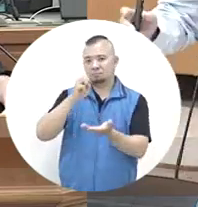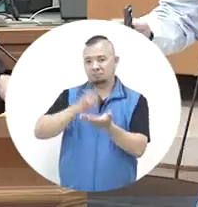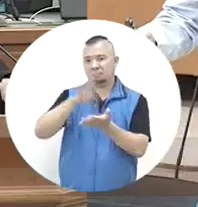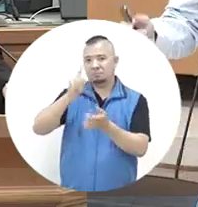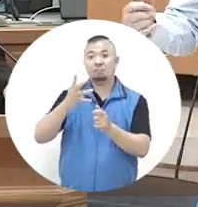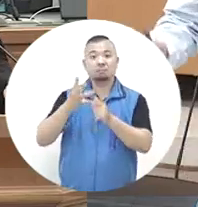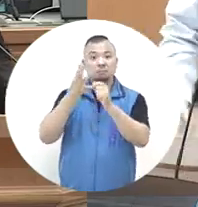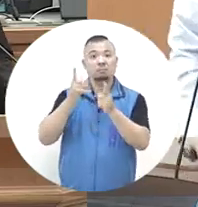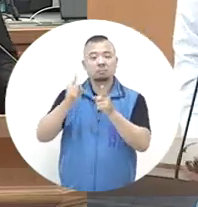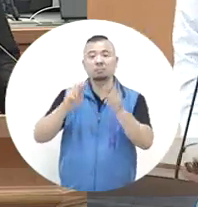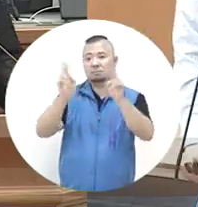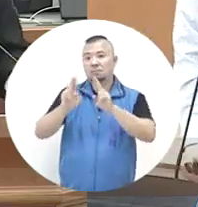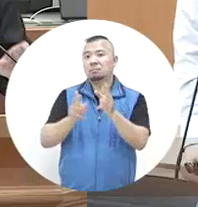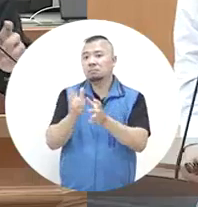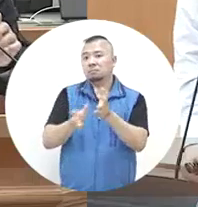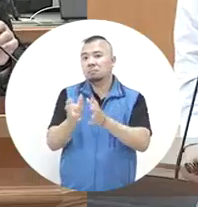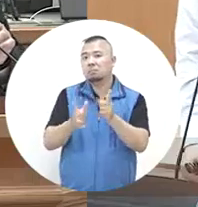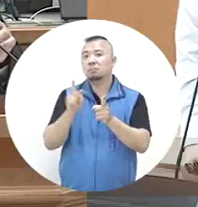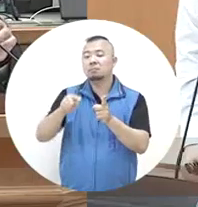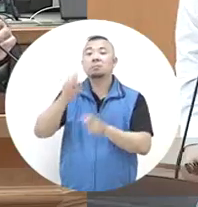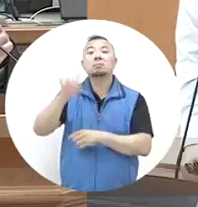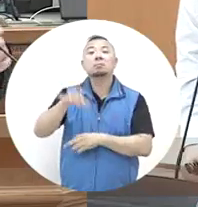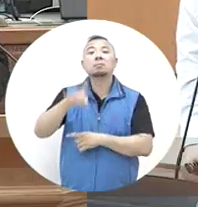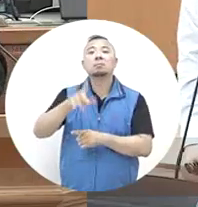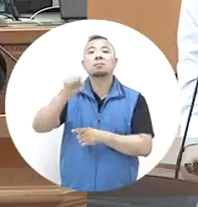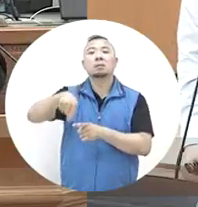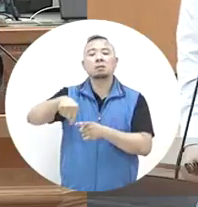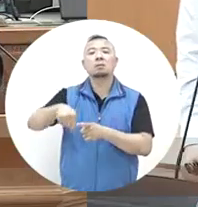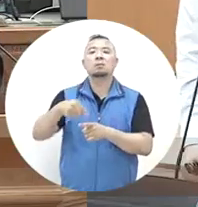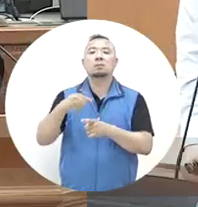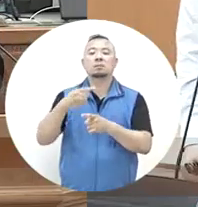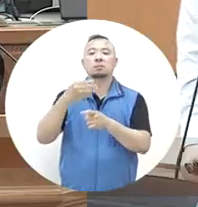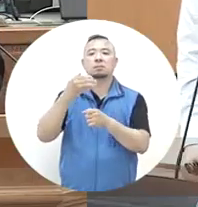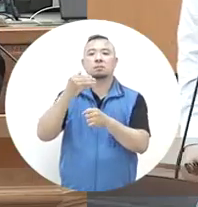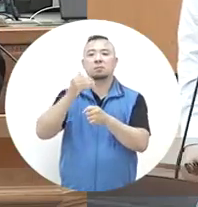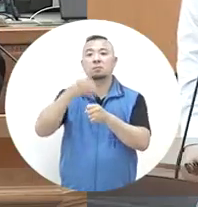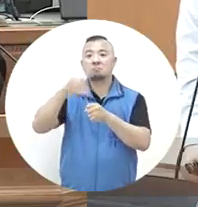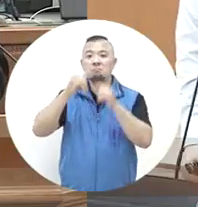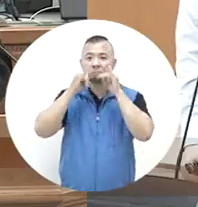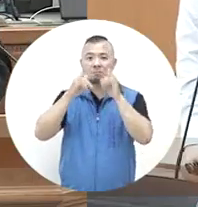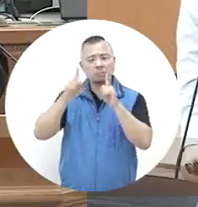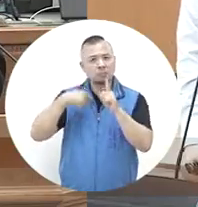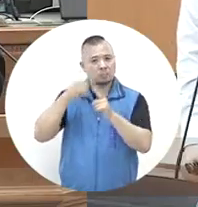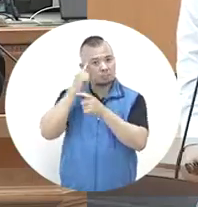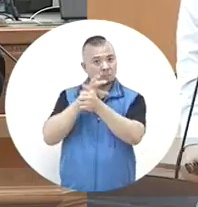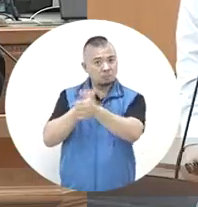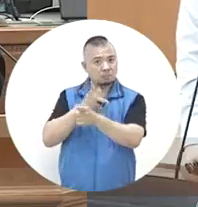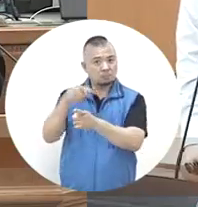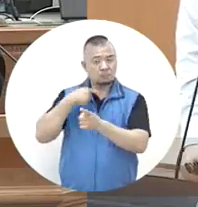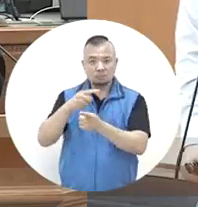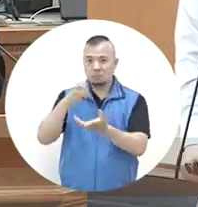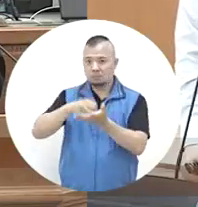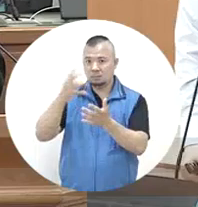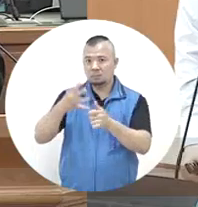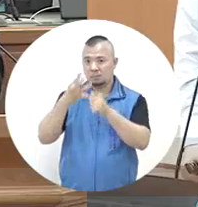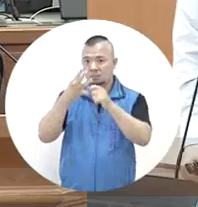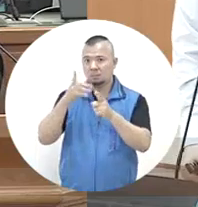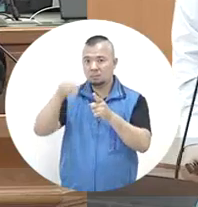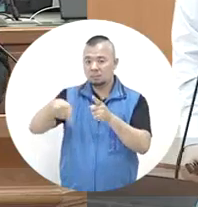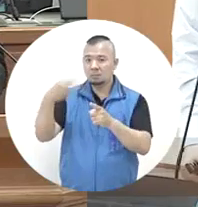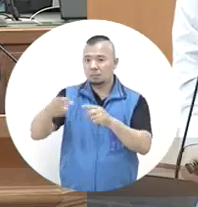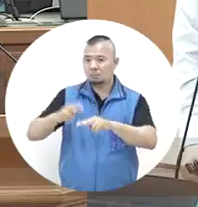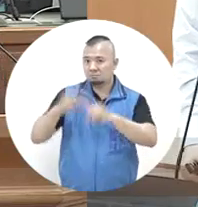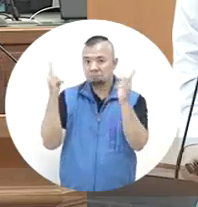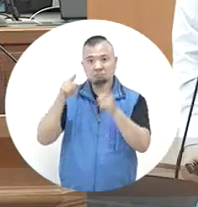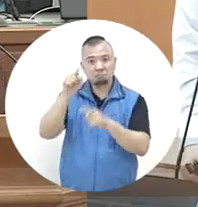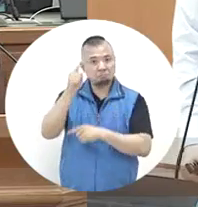核四就在我们新北市的共寮，我想要请教一下市长啊，针对核四重启这个议题，市长的意见是什么？